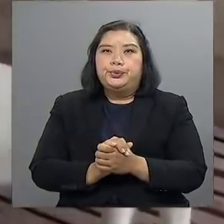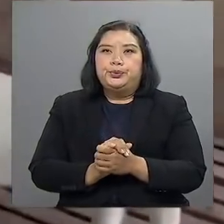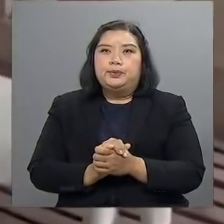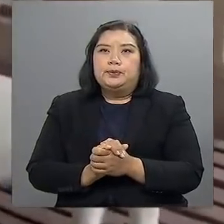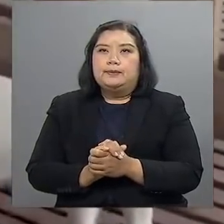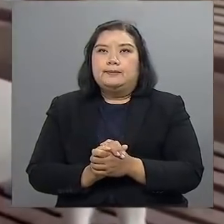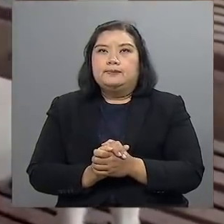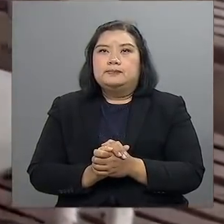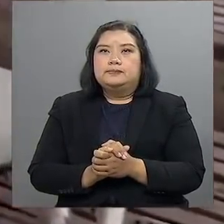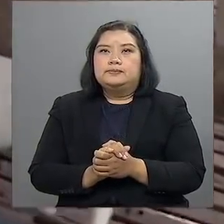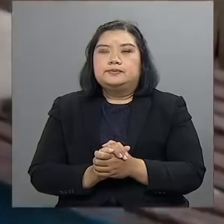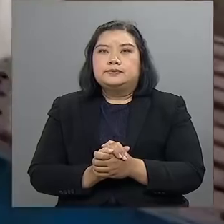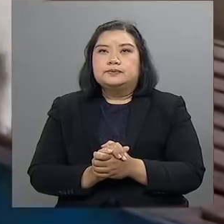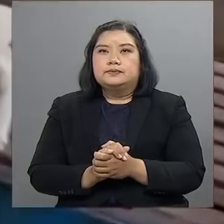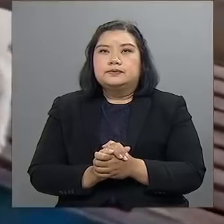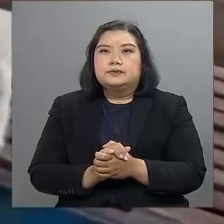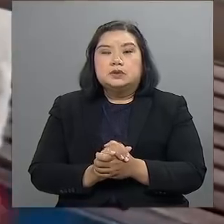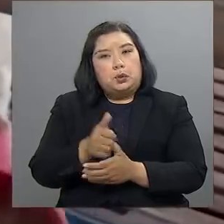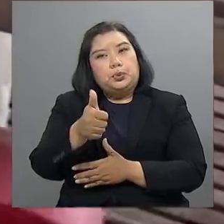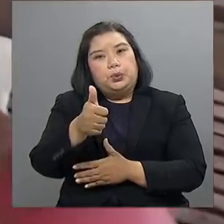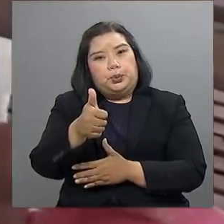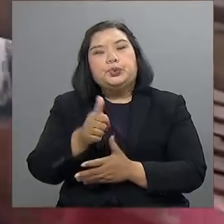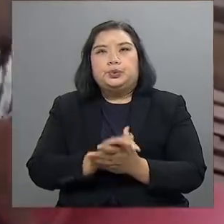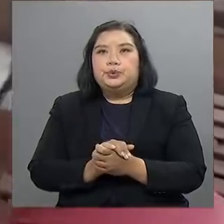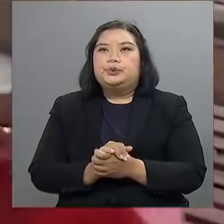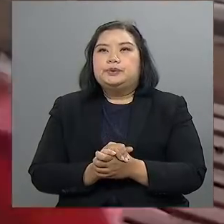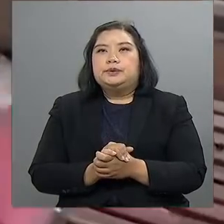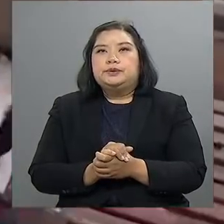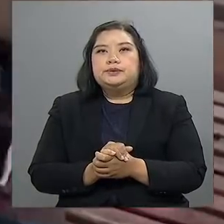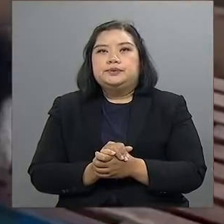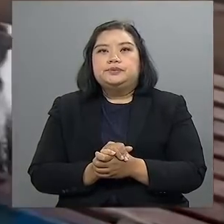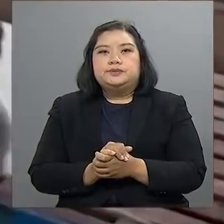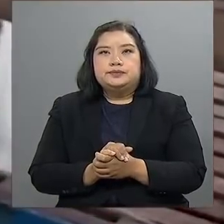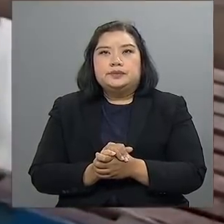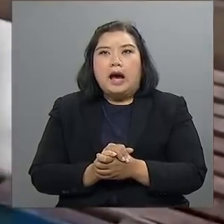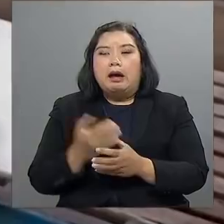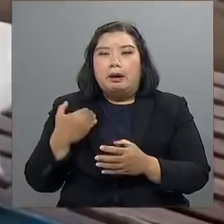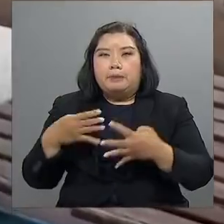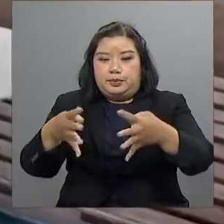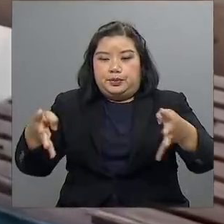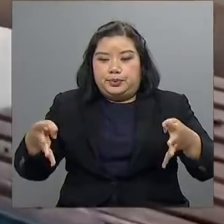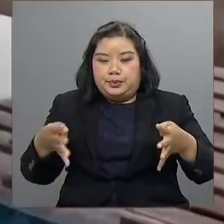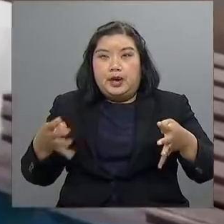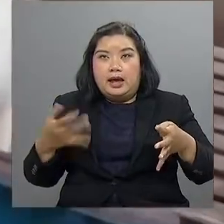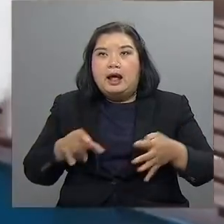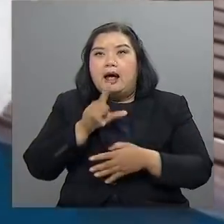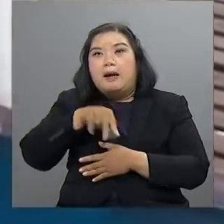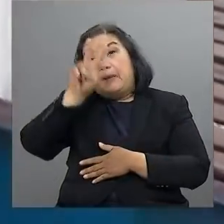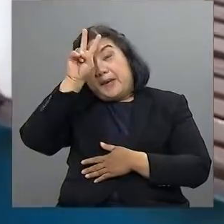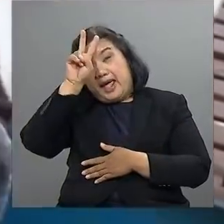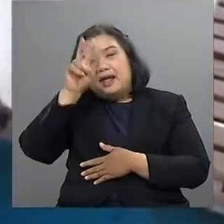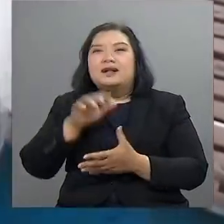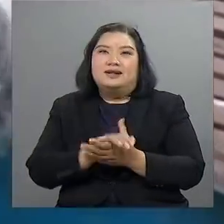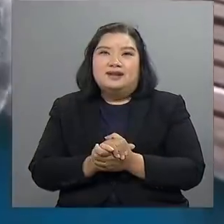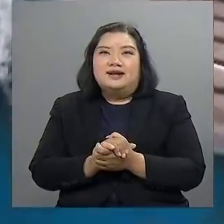โอ้เลี้ยงเป็นระบบดีเลยนะมีการจัดทำเป็นโรงเรือนเลยครับนี่คือบรรยากาศของเจ้าแพะครับที่อยู่ในความดูแลของ